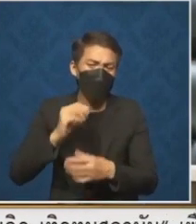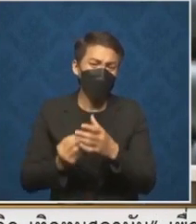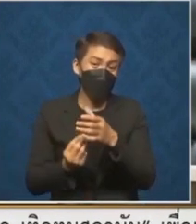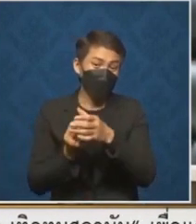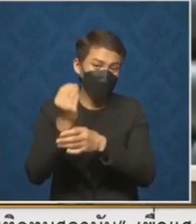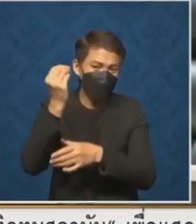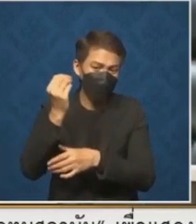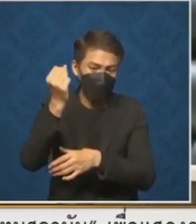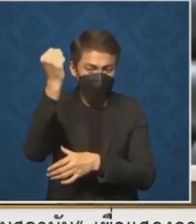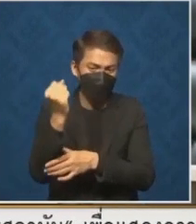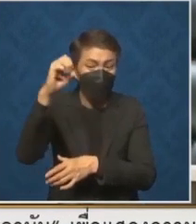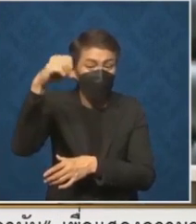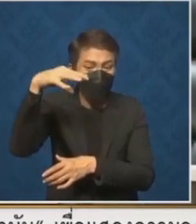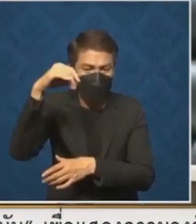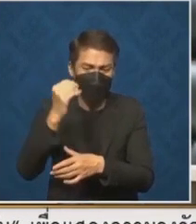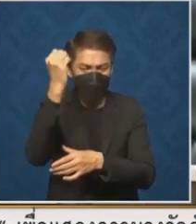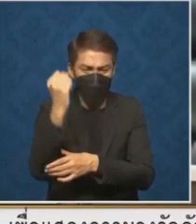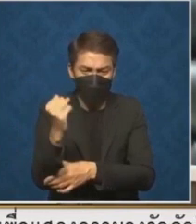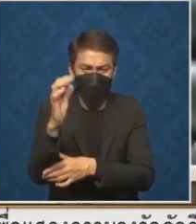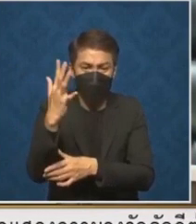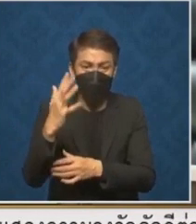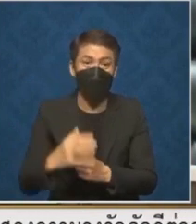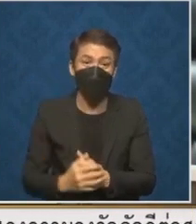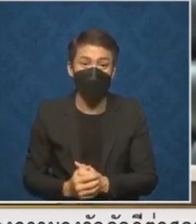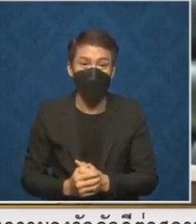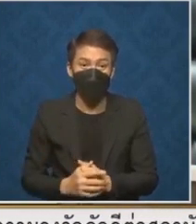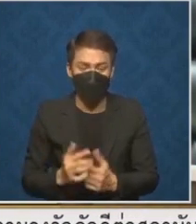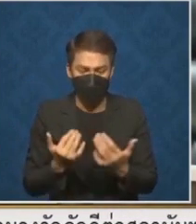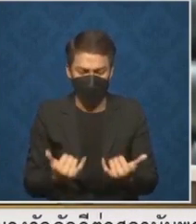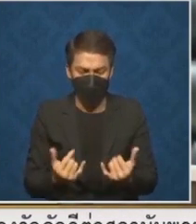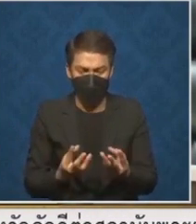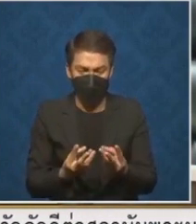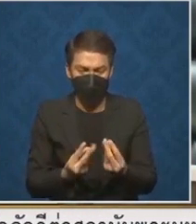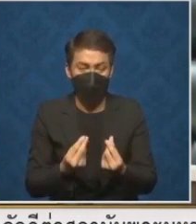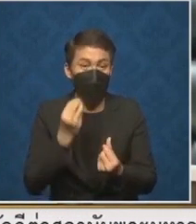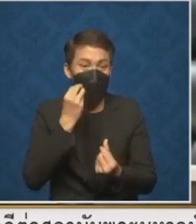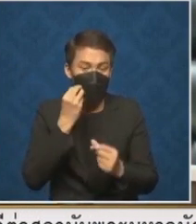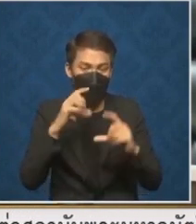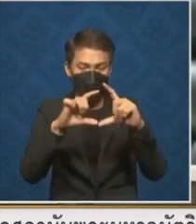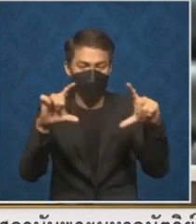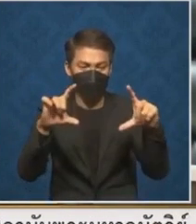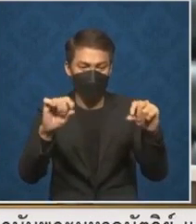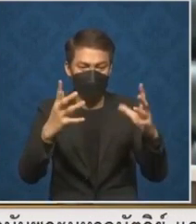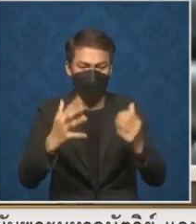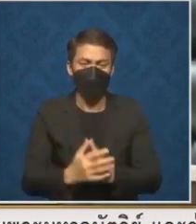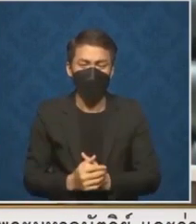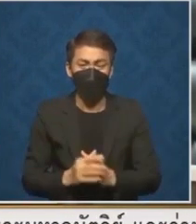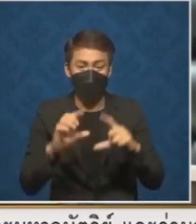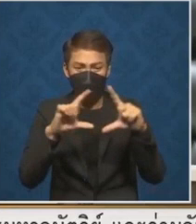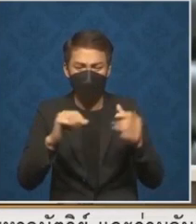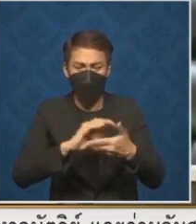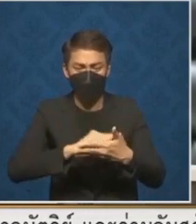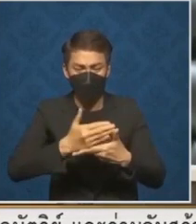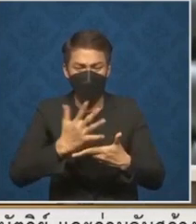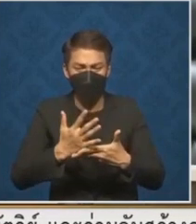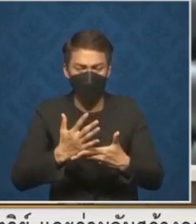วนนี้คนทอยู่ในที่ดินของรักทไม่มีบาทเล็ที่เป็บาทเล็ทตวกลาวก็ต้เสียขาวไฟัะ 6,80าท